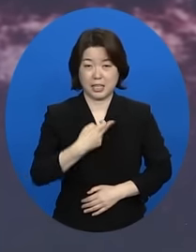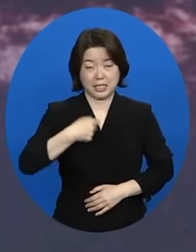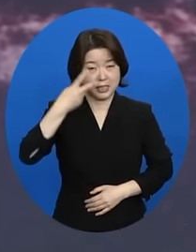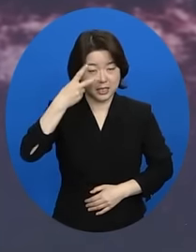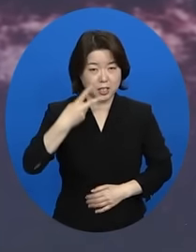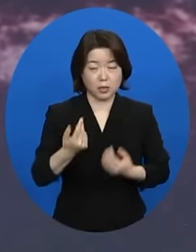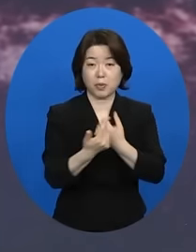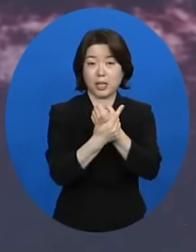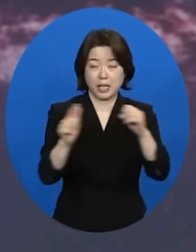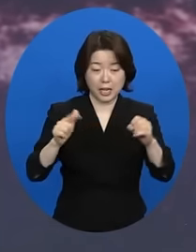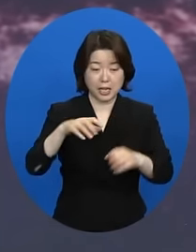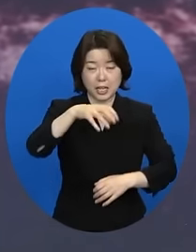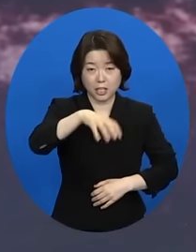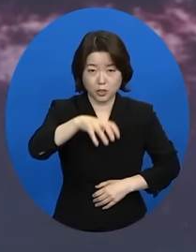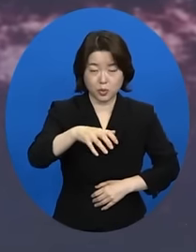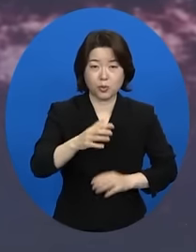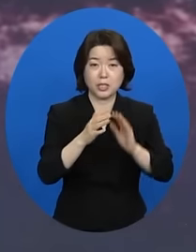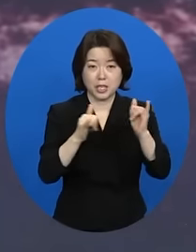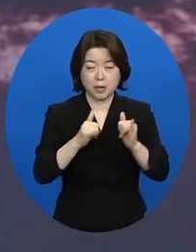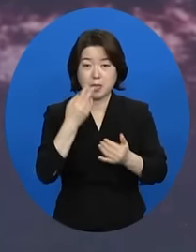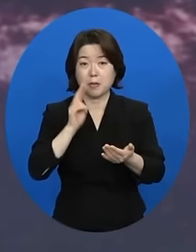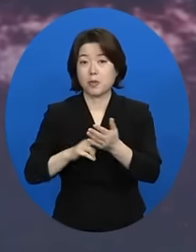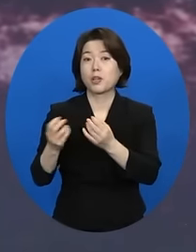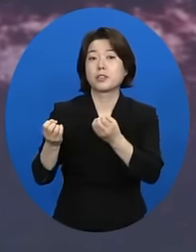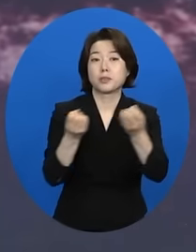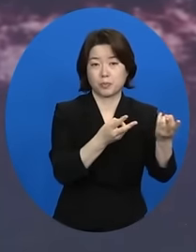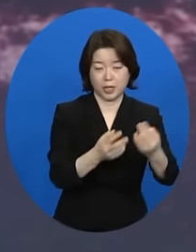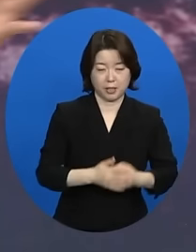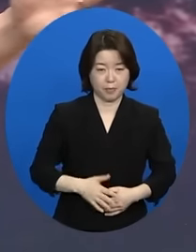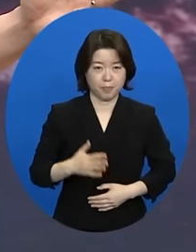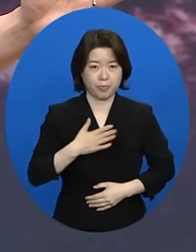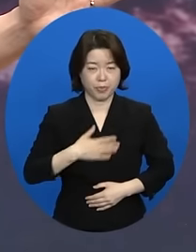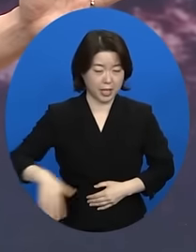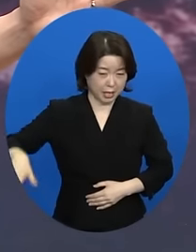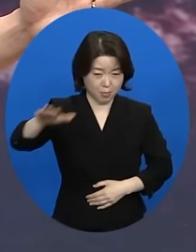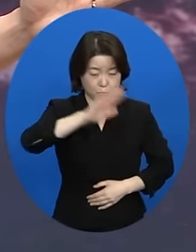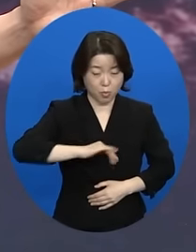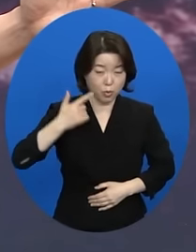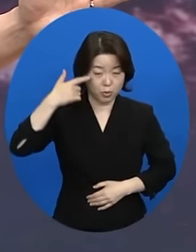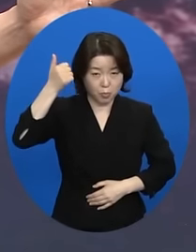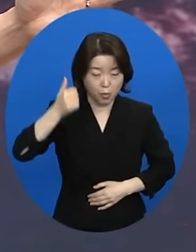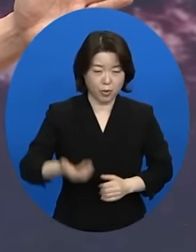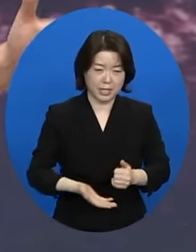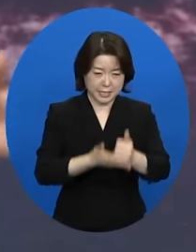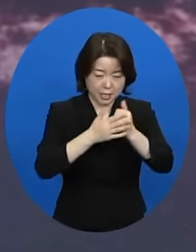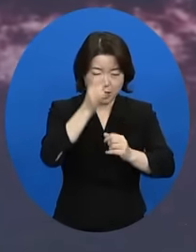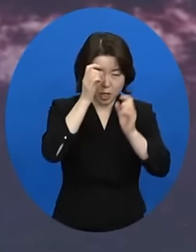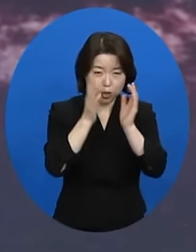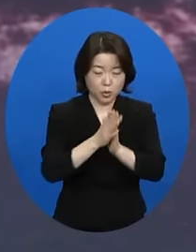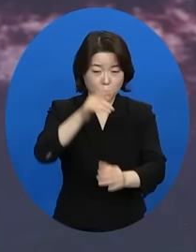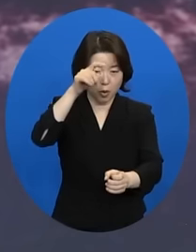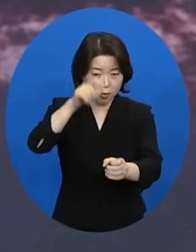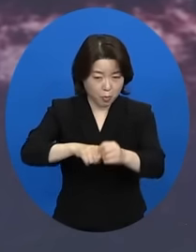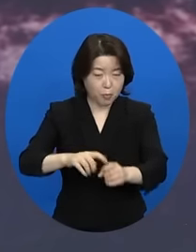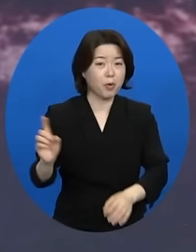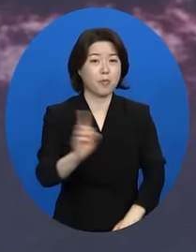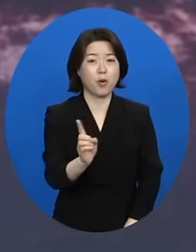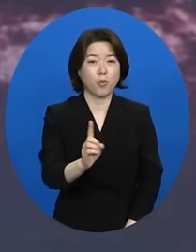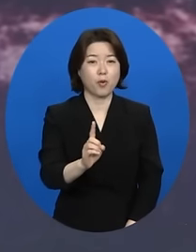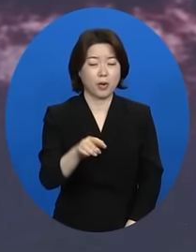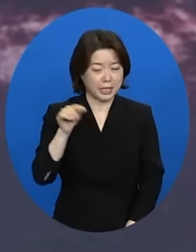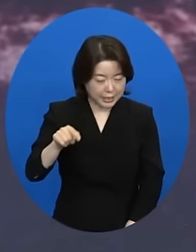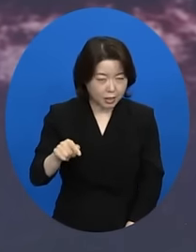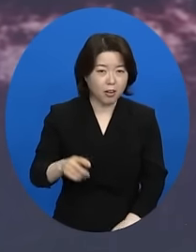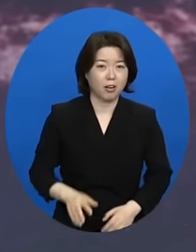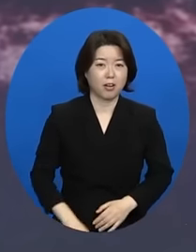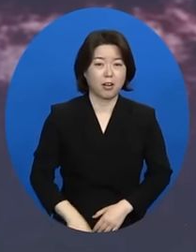갈라디아 성도들에게 편지를 보내면서 내가 하는 모든 목회와 섬김과 기도의 목표가 뭔지 아십니까? 바로